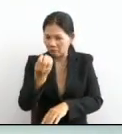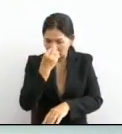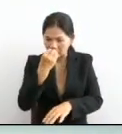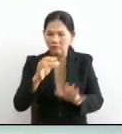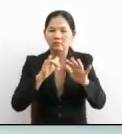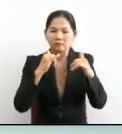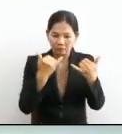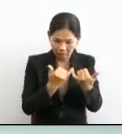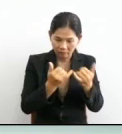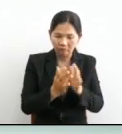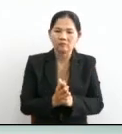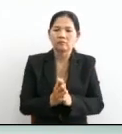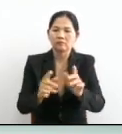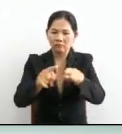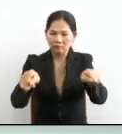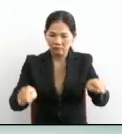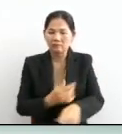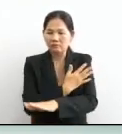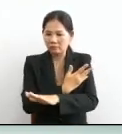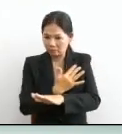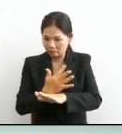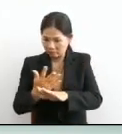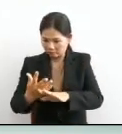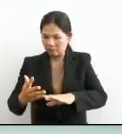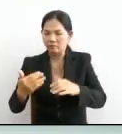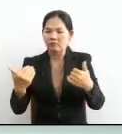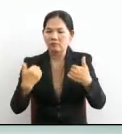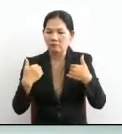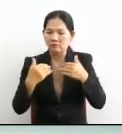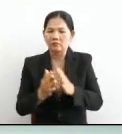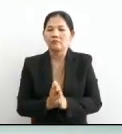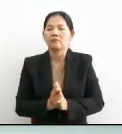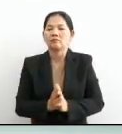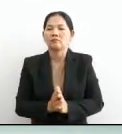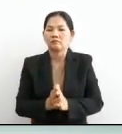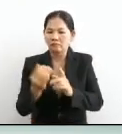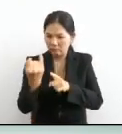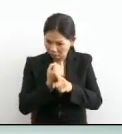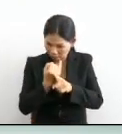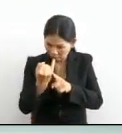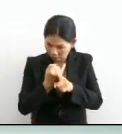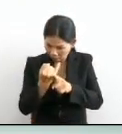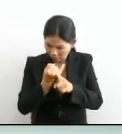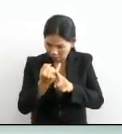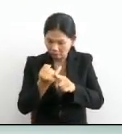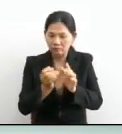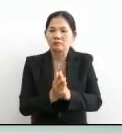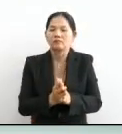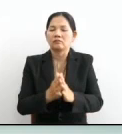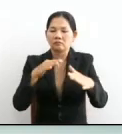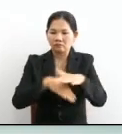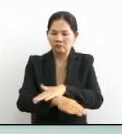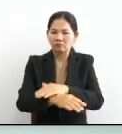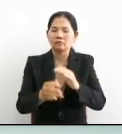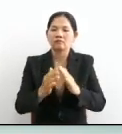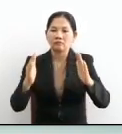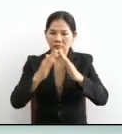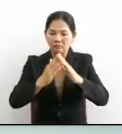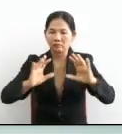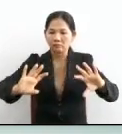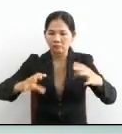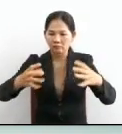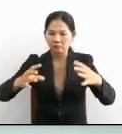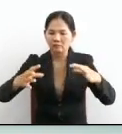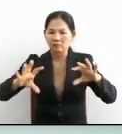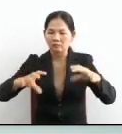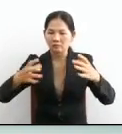khẩn nạ kru xa chả chầm này năm là tam chầm cá cứ chia lệ khẩn nạ chả ụ xa hạ cam cứ kỳ dột tớ chả bình chố tớ khăn ông rụng chả đâm bay